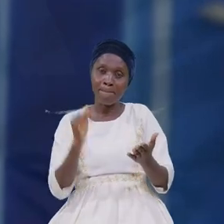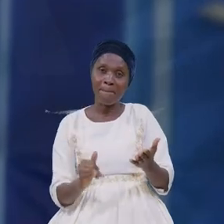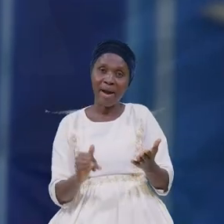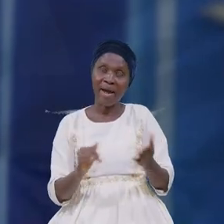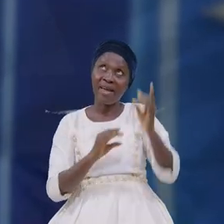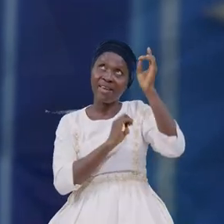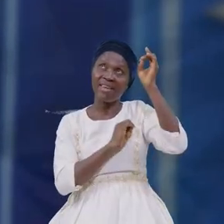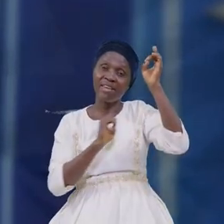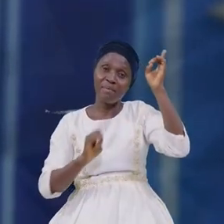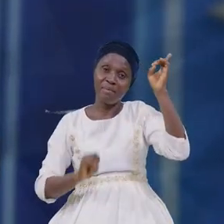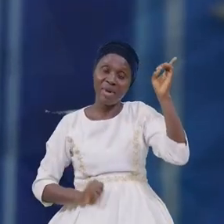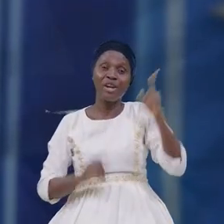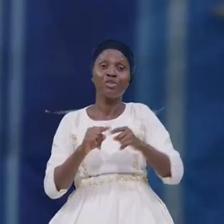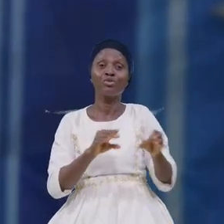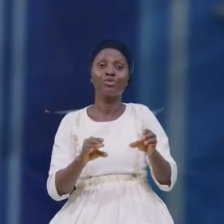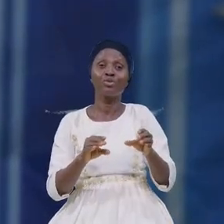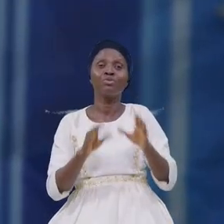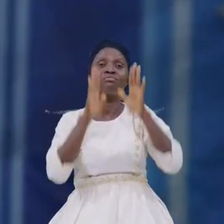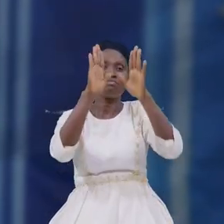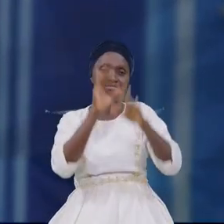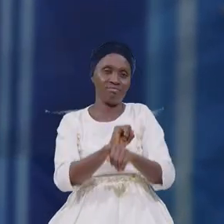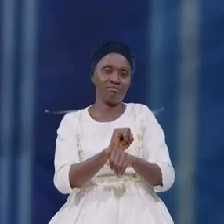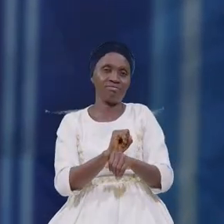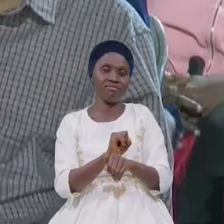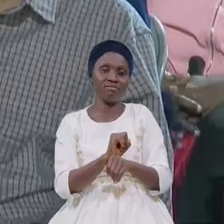Emmanuel pour faire des exploits.